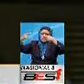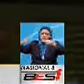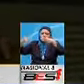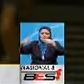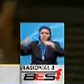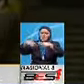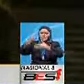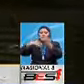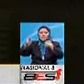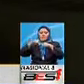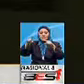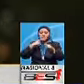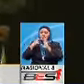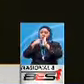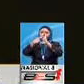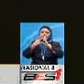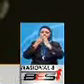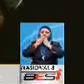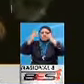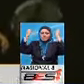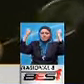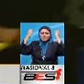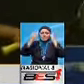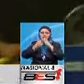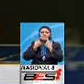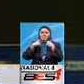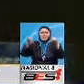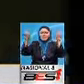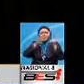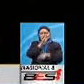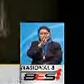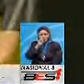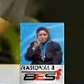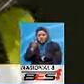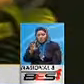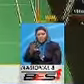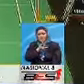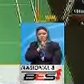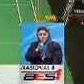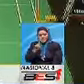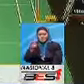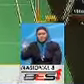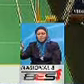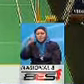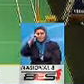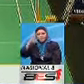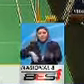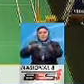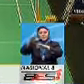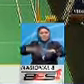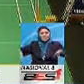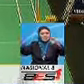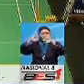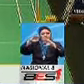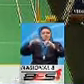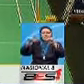Cemerlang menang 2725 219 untuk melangkah ke final kejohanan bertaraf Grand Prix